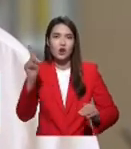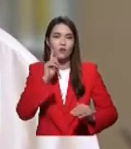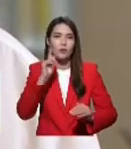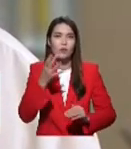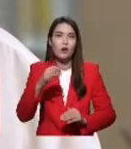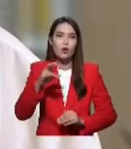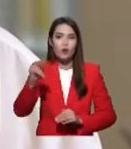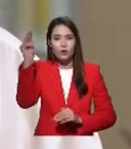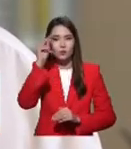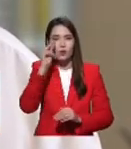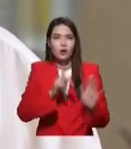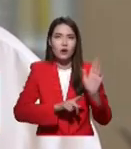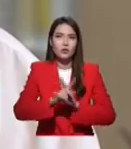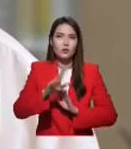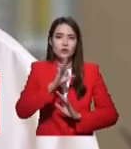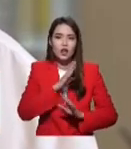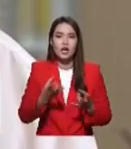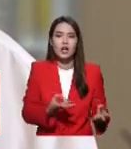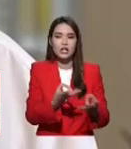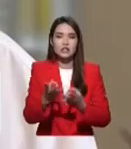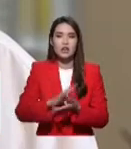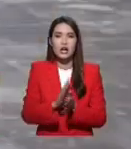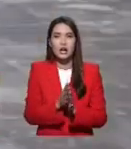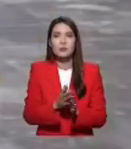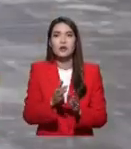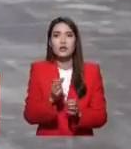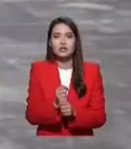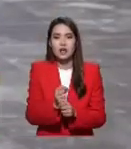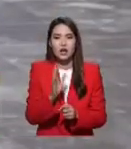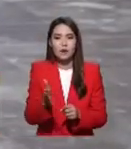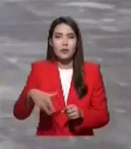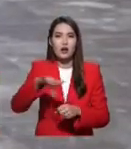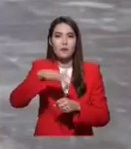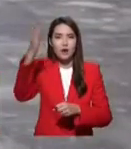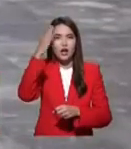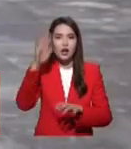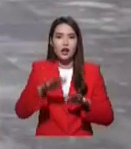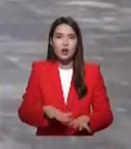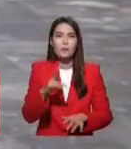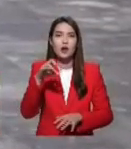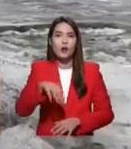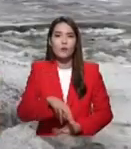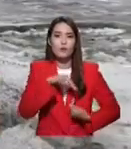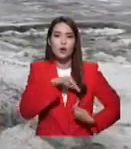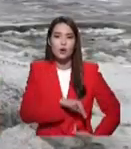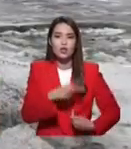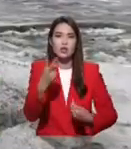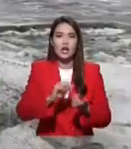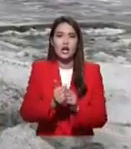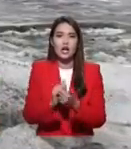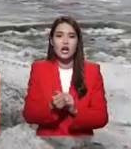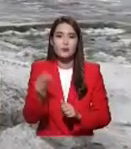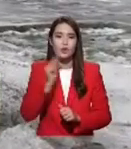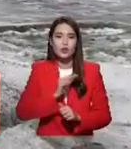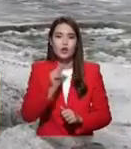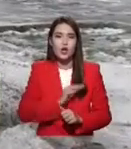жөн болды. Былтыр осы уақытта мұнша көп адам жарақаттанбаған еді. Ал қала әкімдігі өкілдері коммуналдық қызмет 2 ауысымда жатпай тұрмай